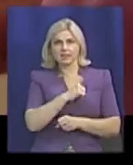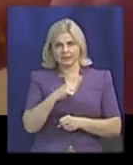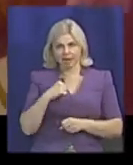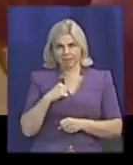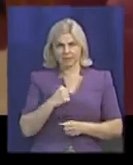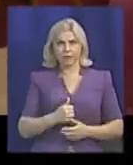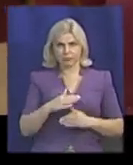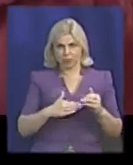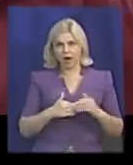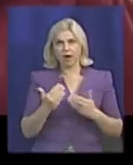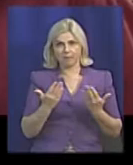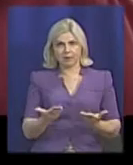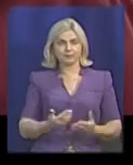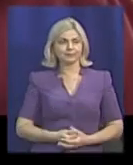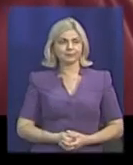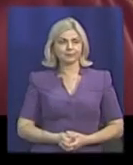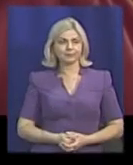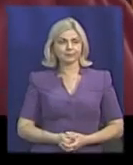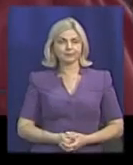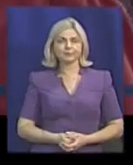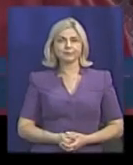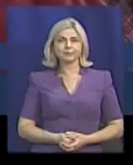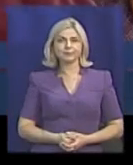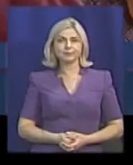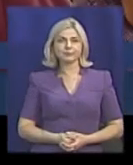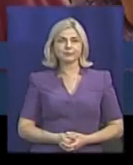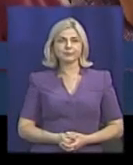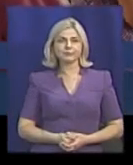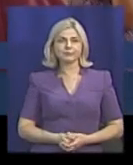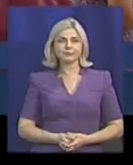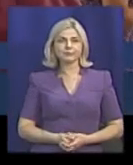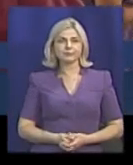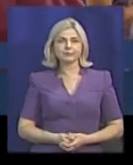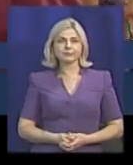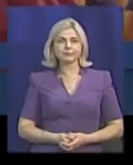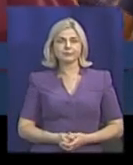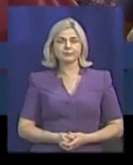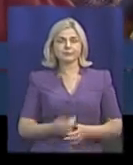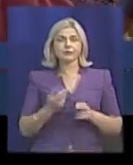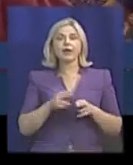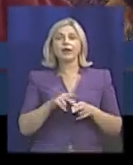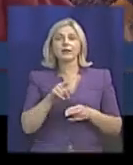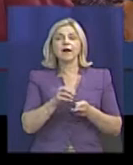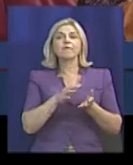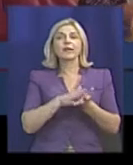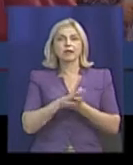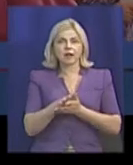Ну, в задумку пішло, в общем, виготовити цю модель як